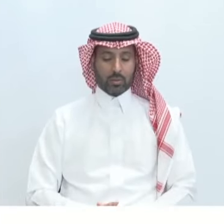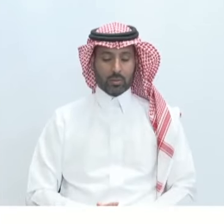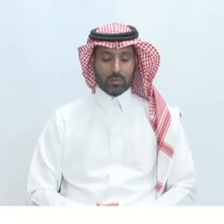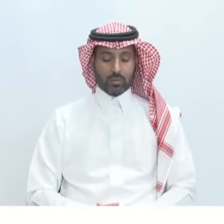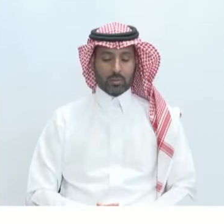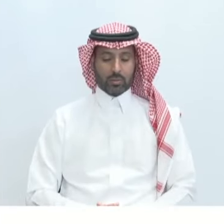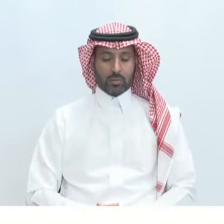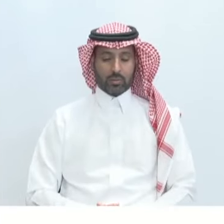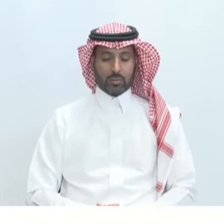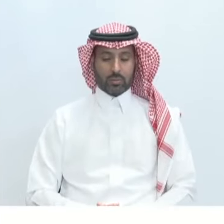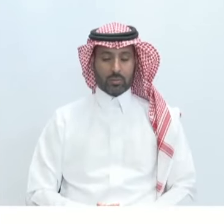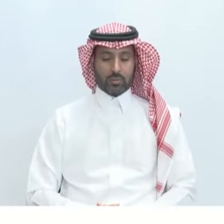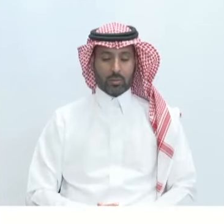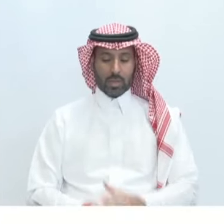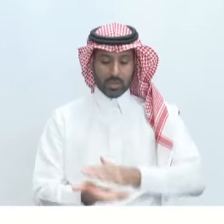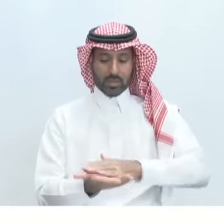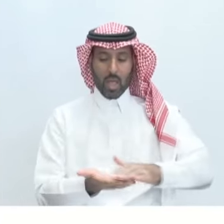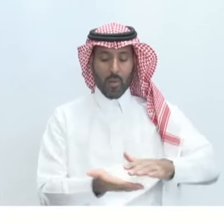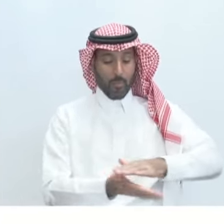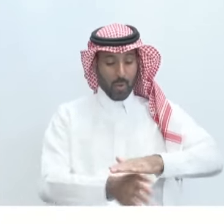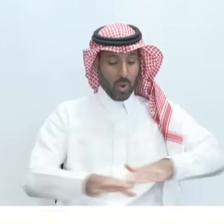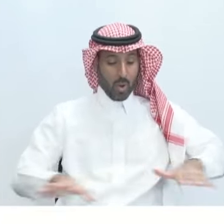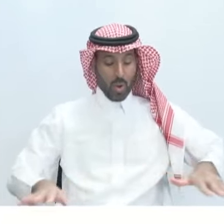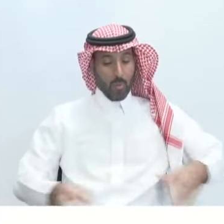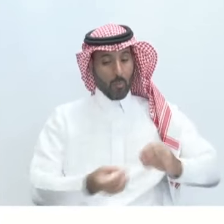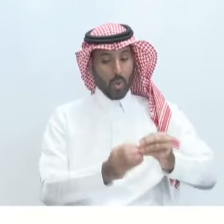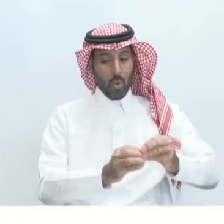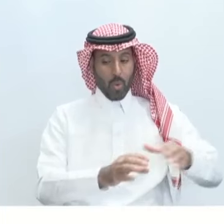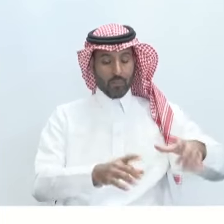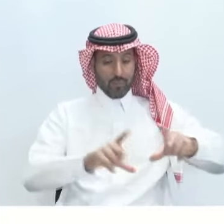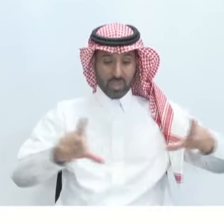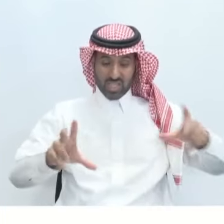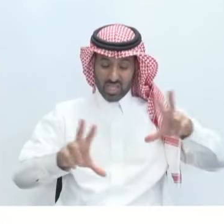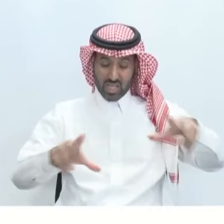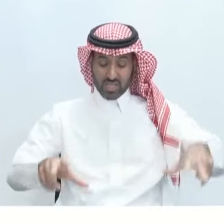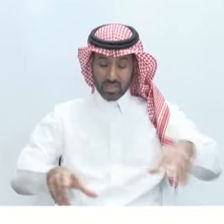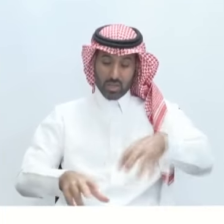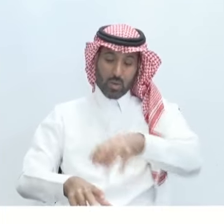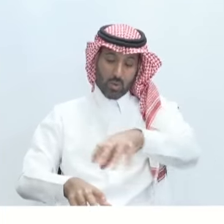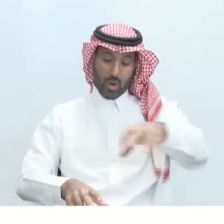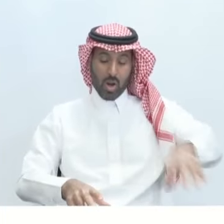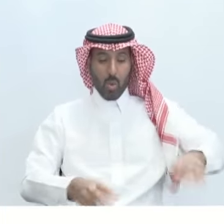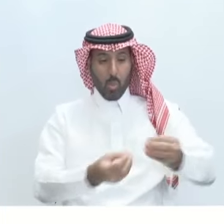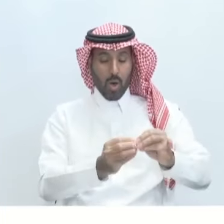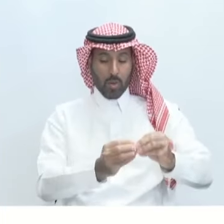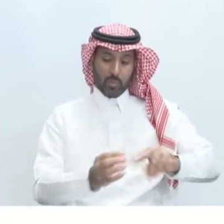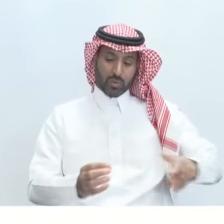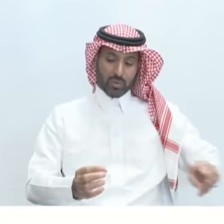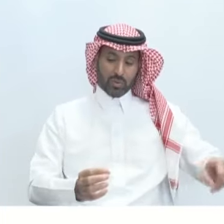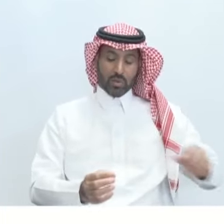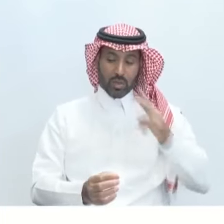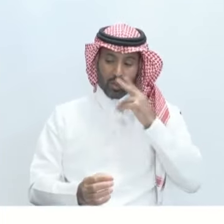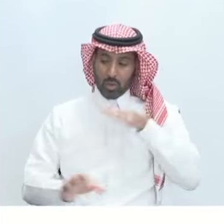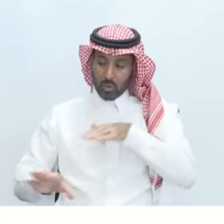المساحه الملونه هي اسطح ملونه موجوده في مشهد المحاكاه ويمكن للروبوت